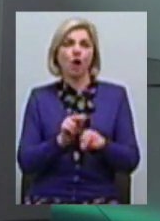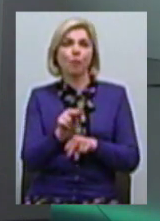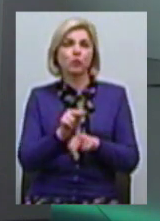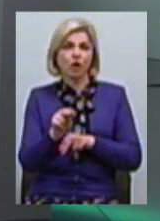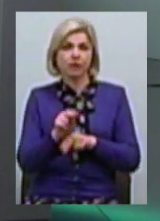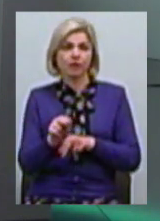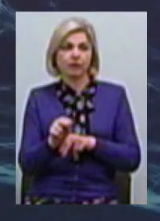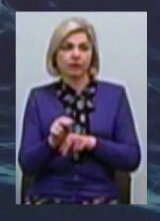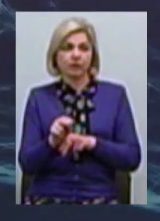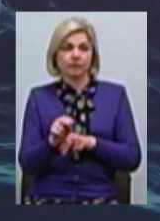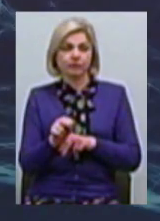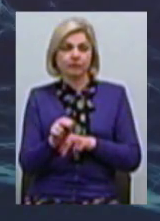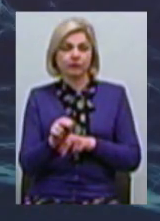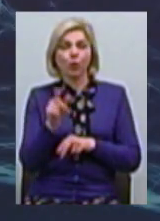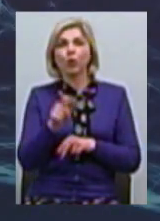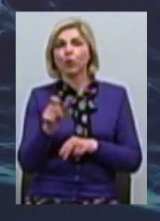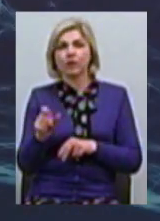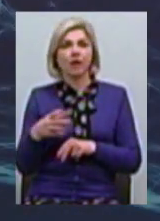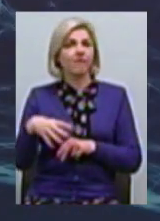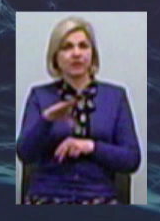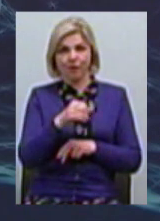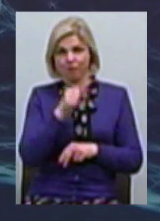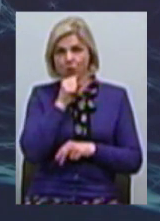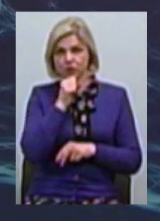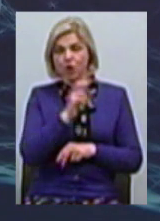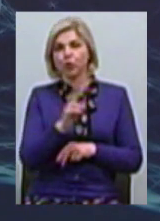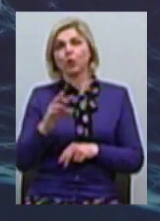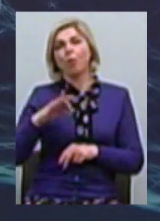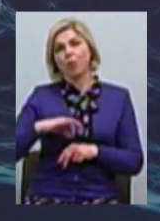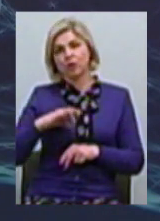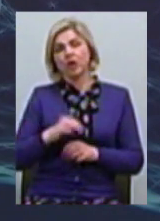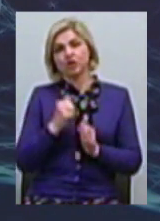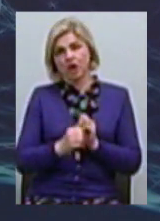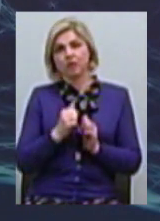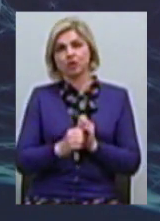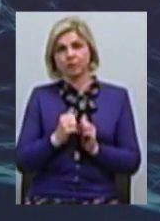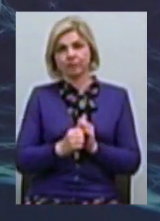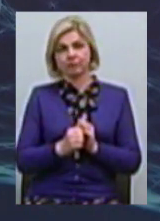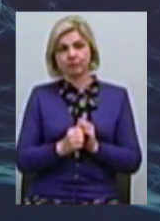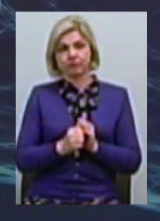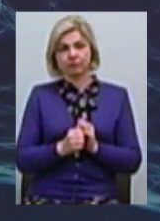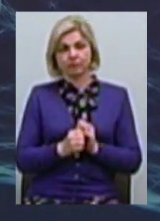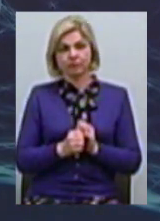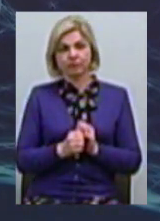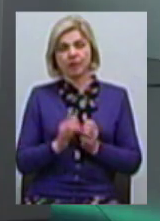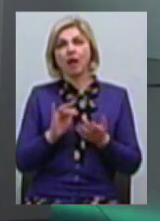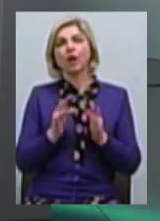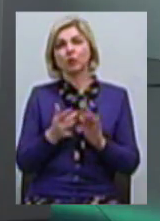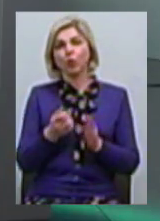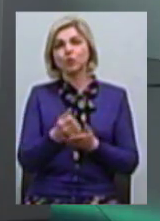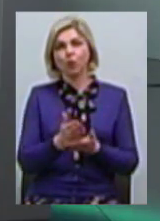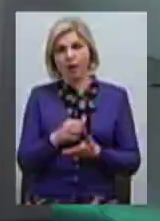и людей всех возрастов, которые пользуются уже все чаще и чаще электронными